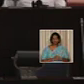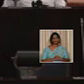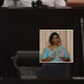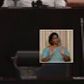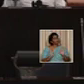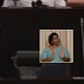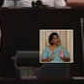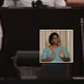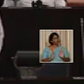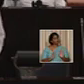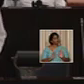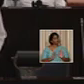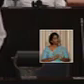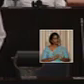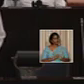हेबई